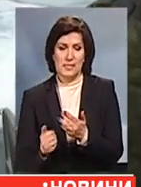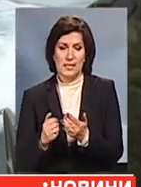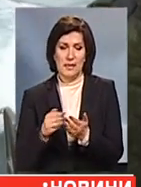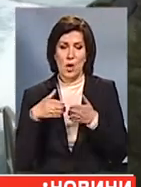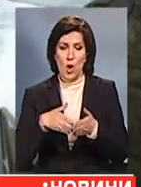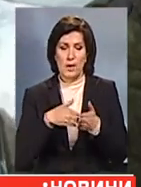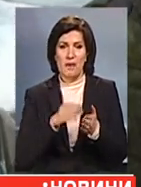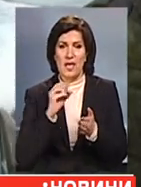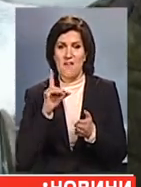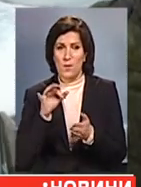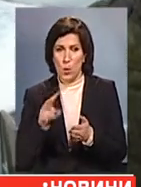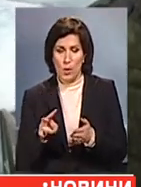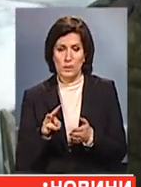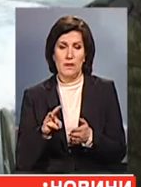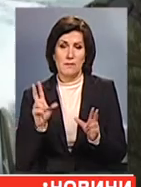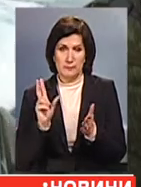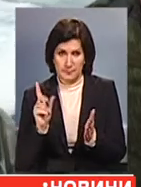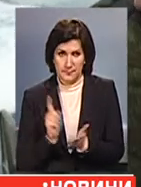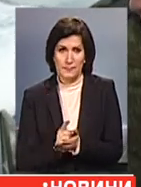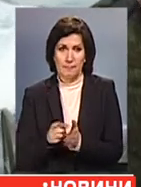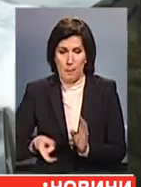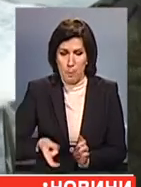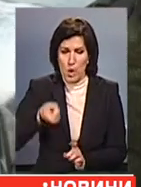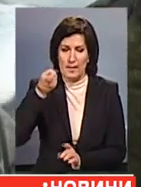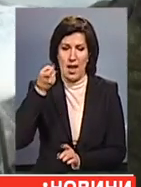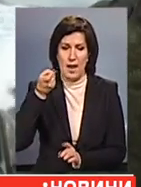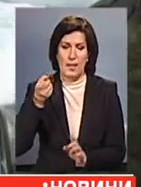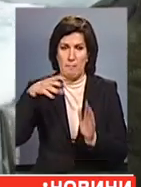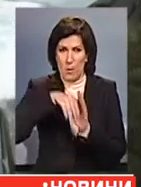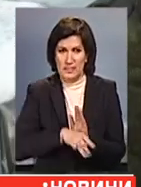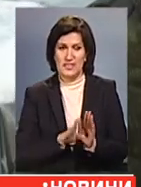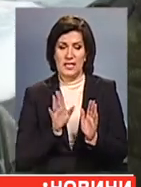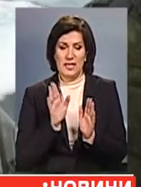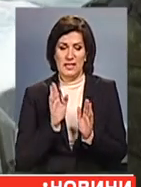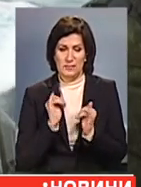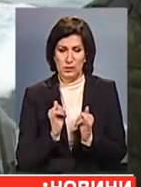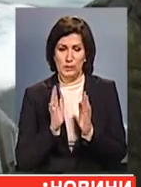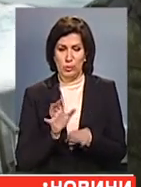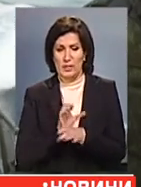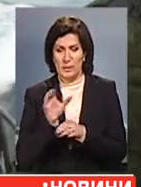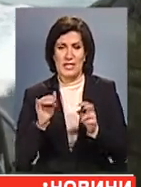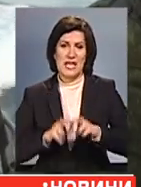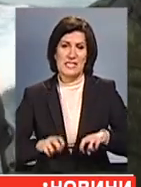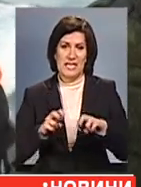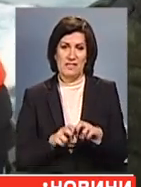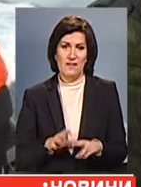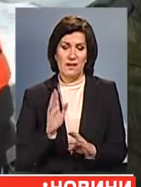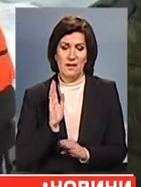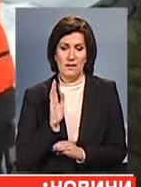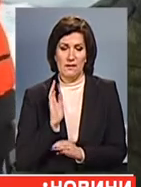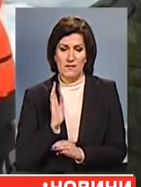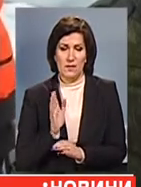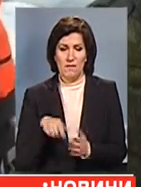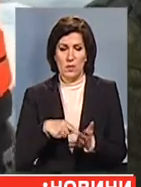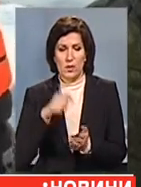euron благополучно его подняли поместили среду в котором бы был нанесен сейчас будет направлен для исследования вот